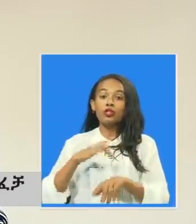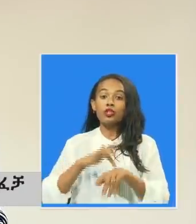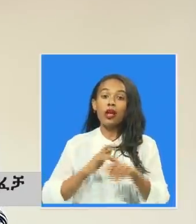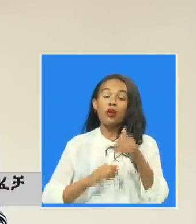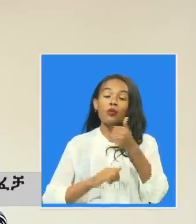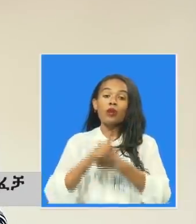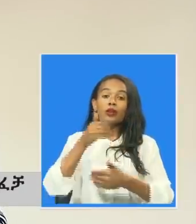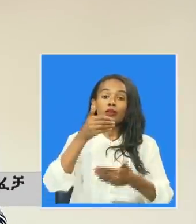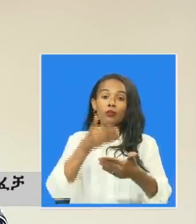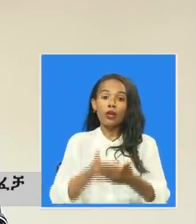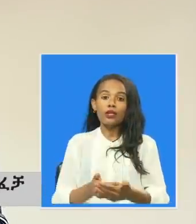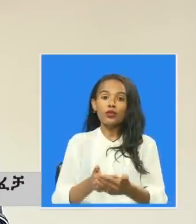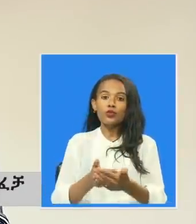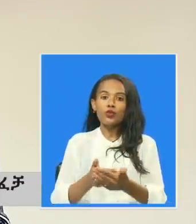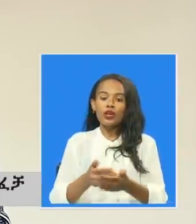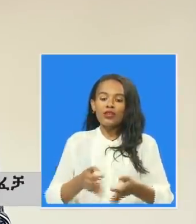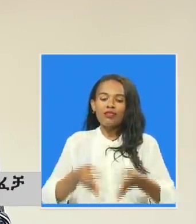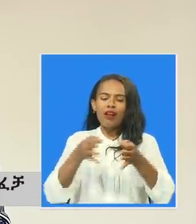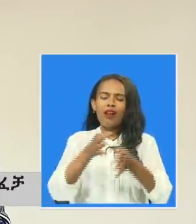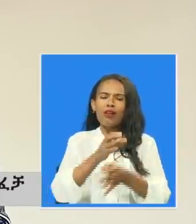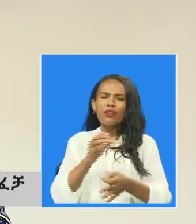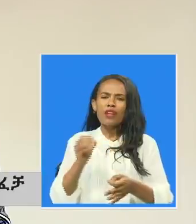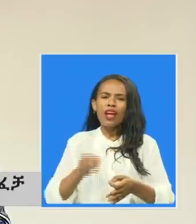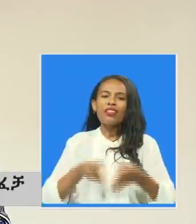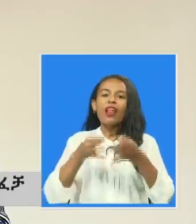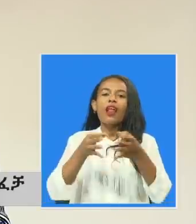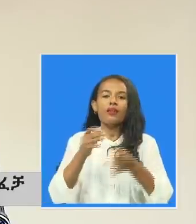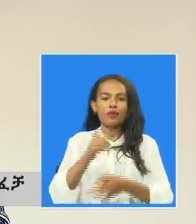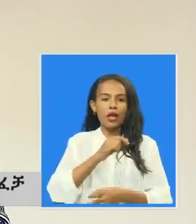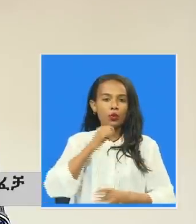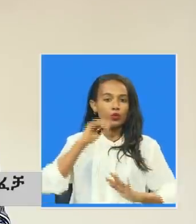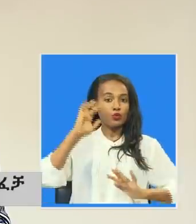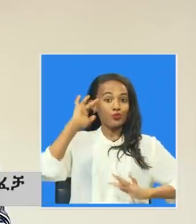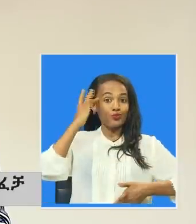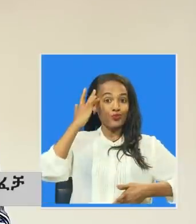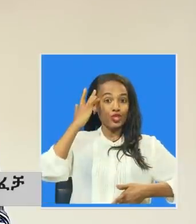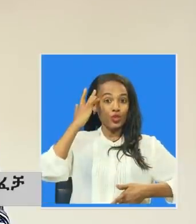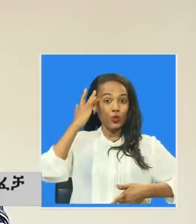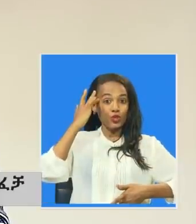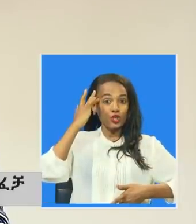ጉዳት የሚያደርሱ ተላላፊና ተላላፊ ያልሆኑ በሽታዎች